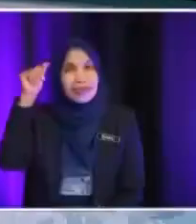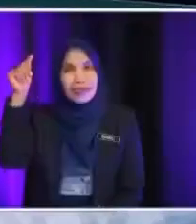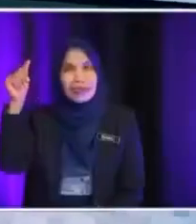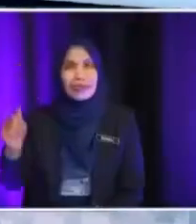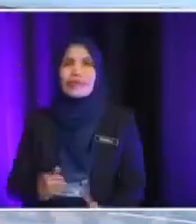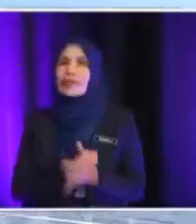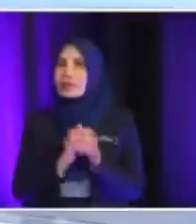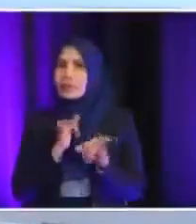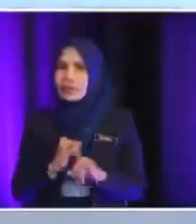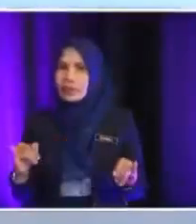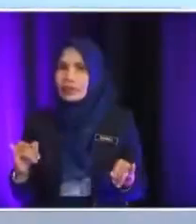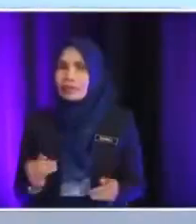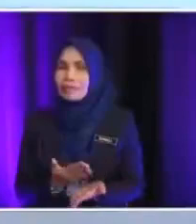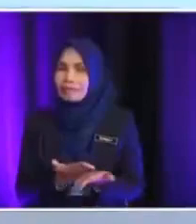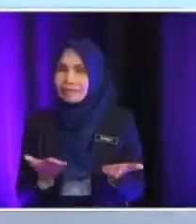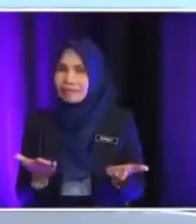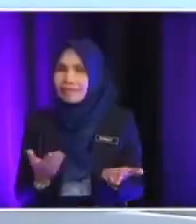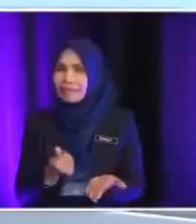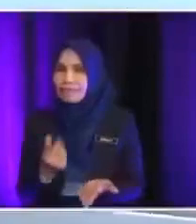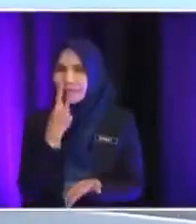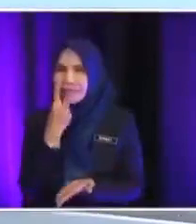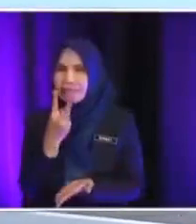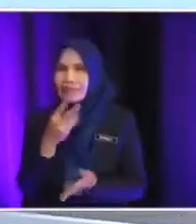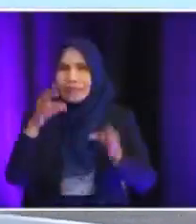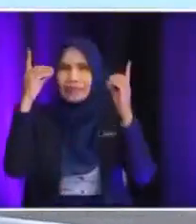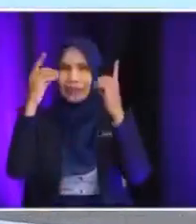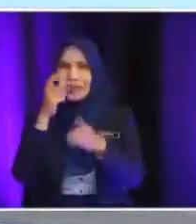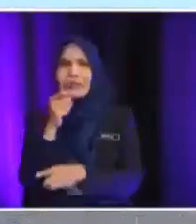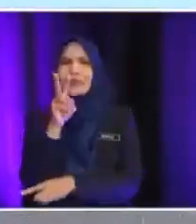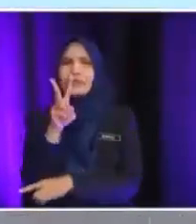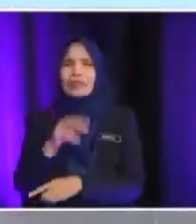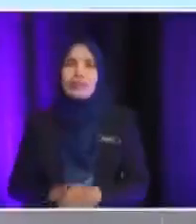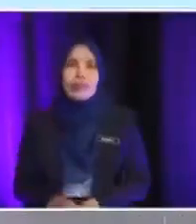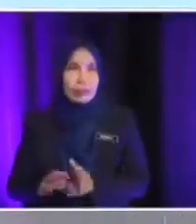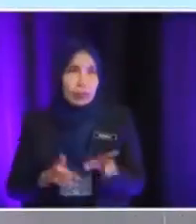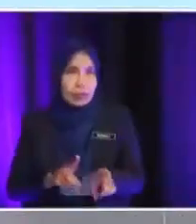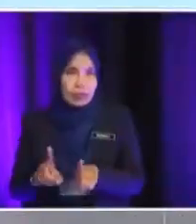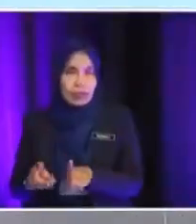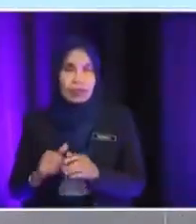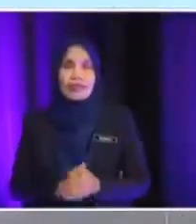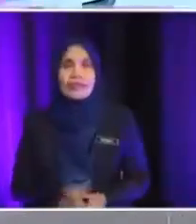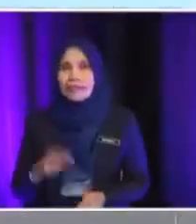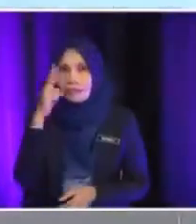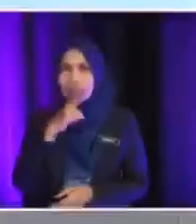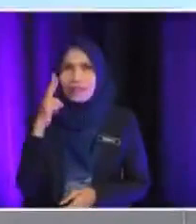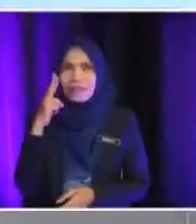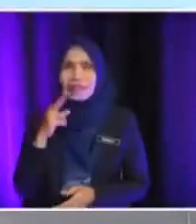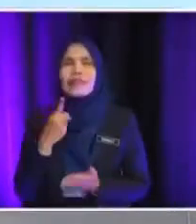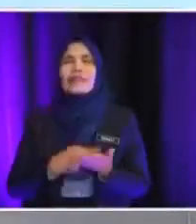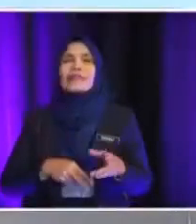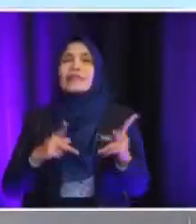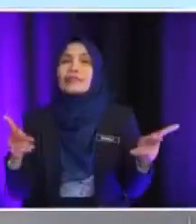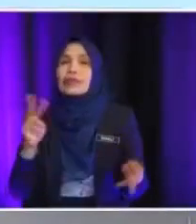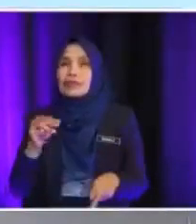Assalamualaikum, salam sejahtera. Anda sedang menyaksikan Didik TV KPM hari ini bersama-sama dengan saya Ria selaku pengacara anda. Apa khabar murid-murid di